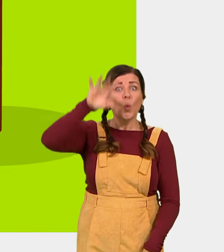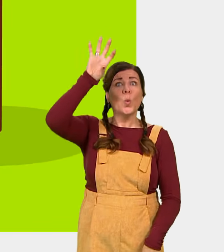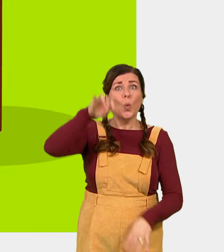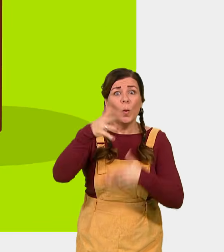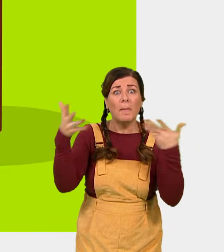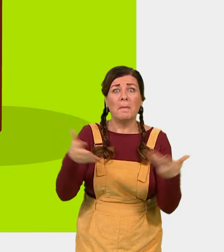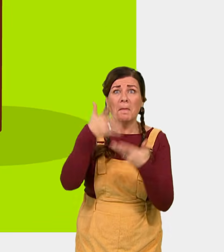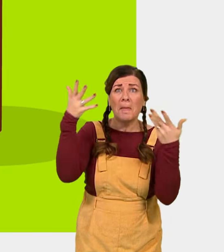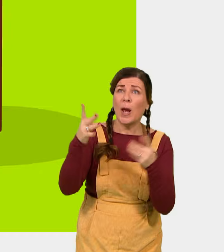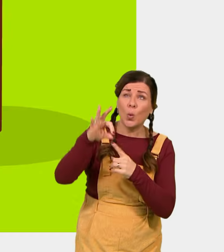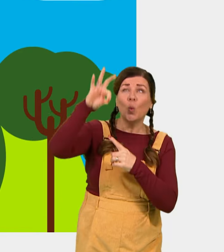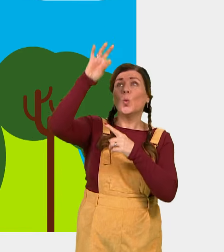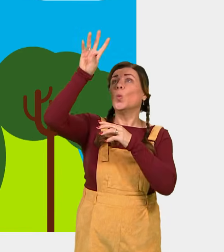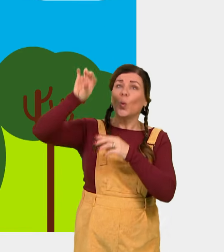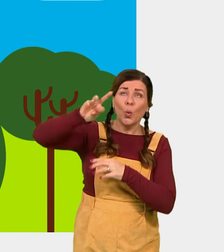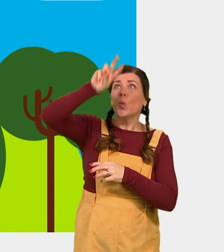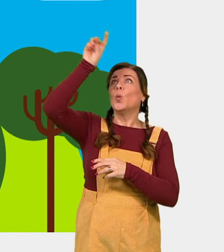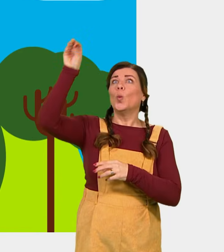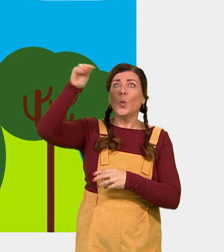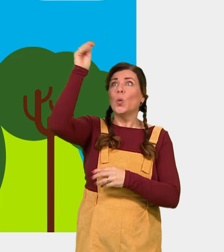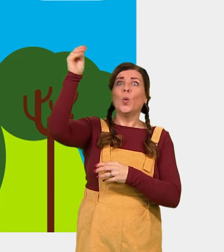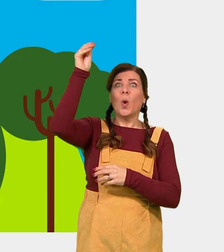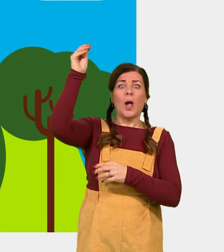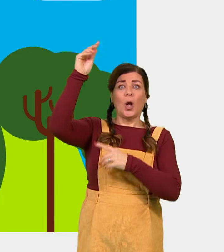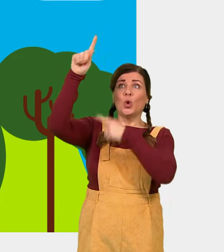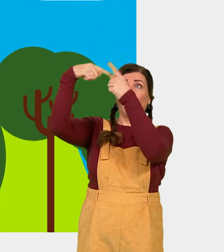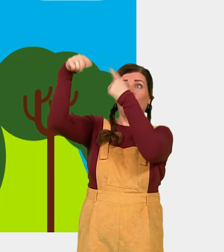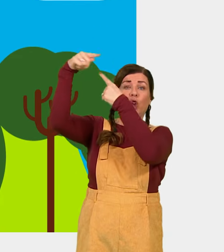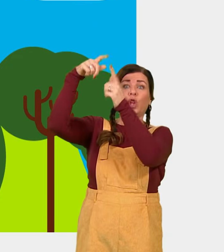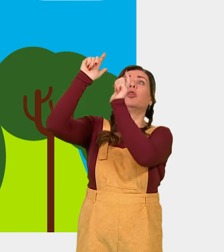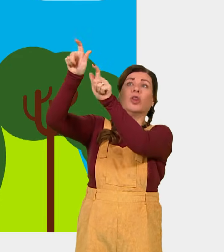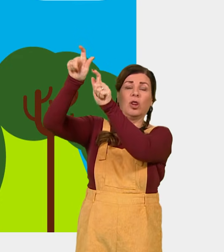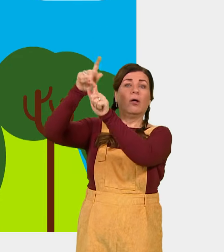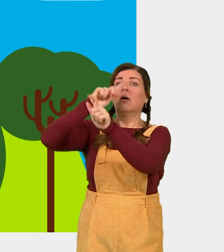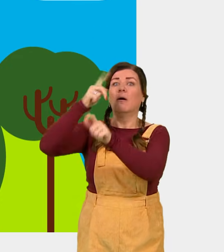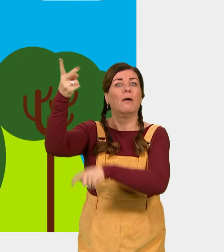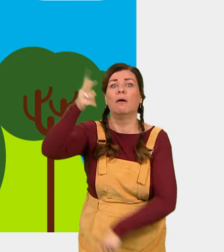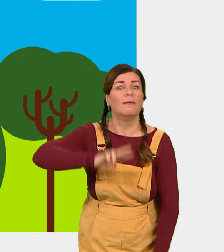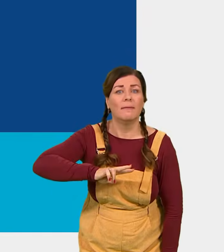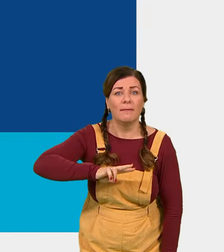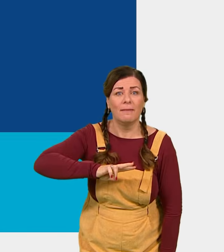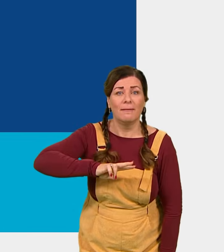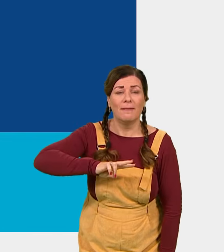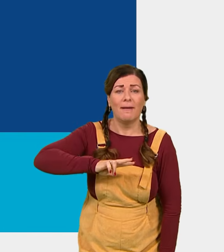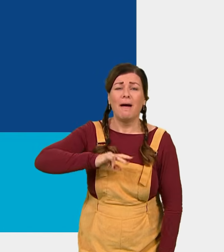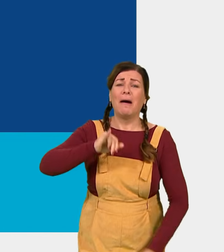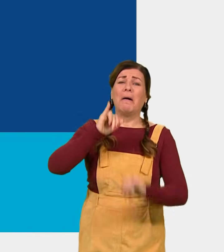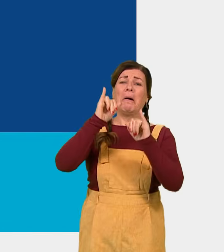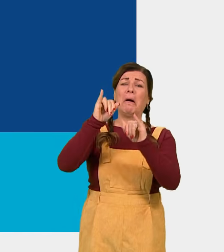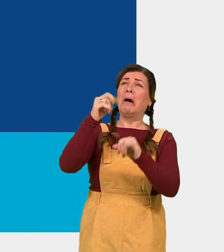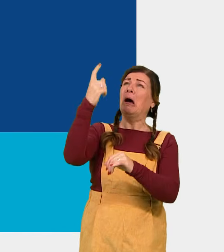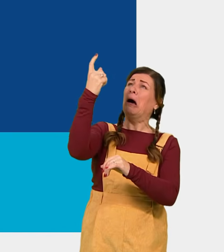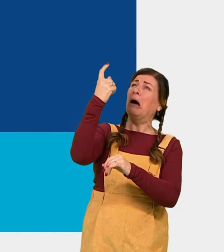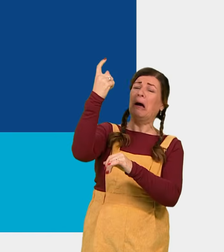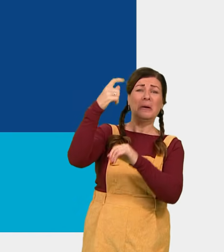yn troelli'n hapus. Ond nawr, dyw e ddim yn gallu dod i lawr. Ac mae'r glaw